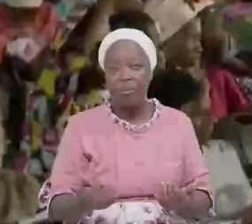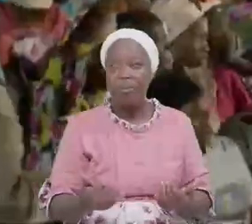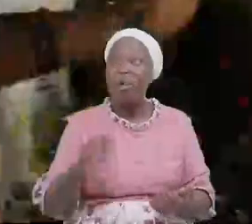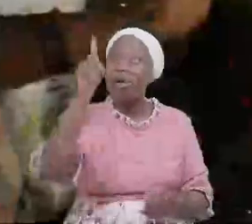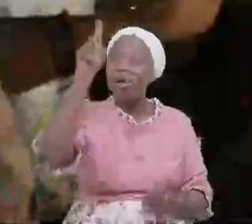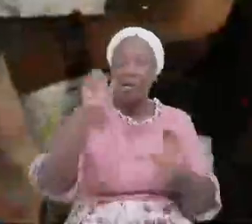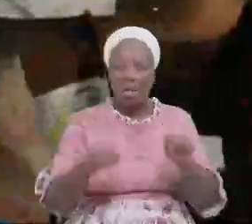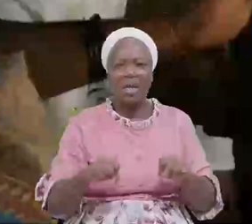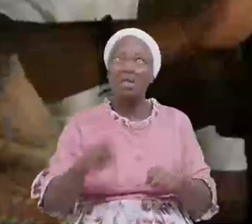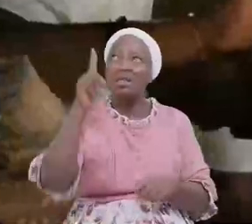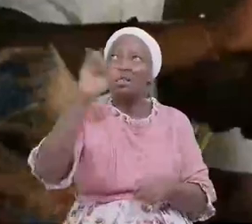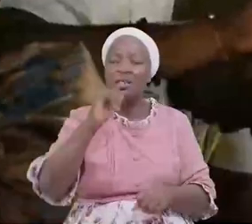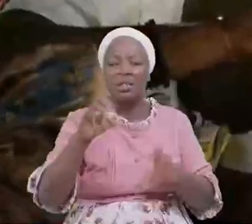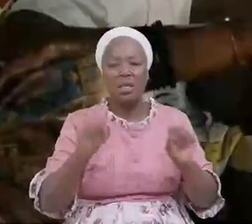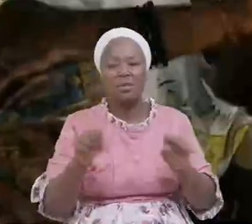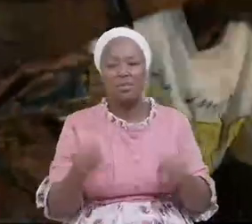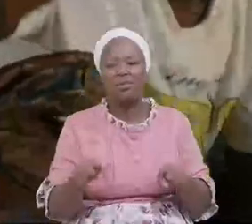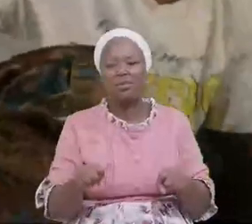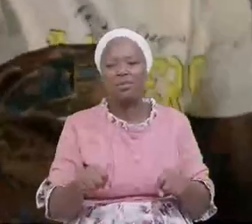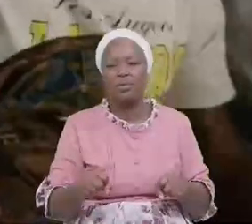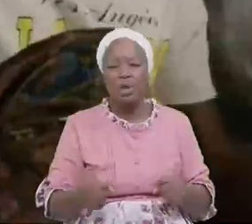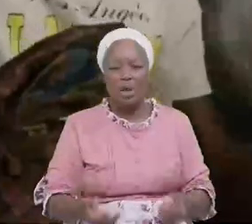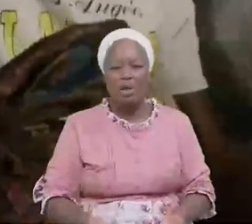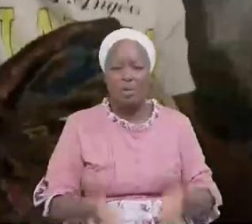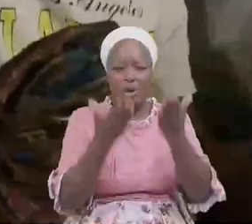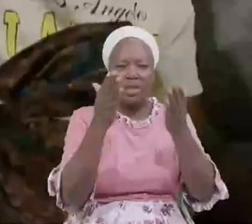Il est capable, il peut. Tu lèves cette main.